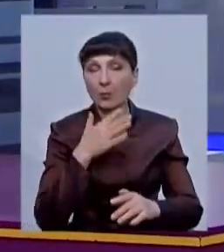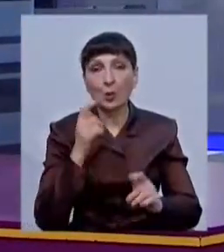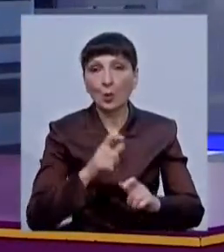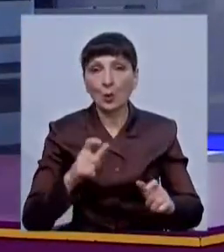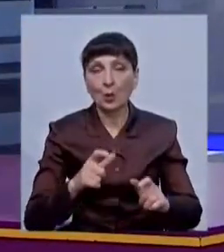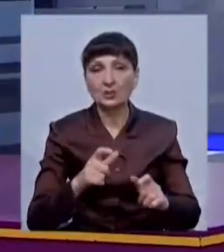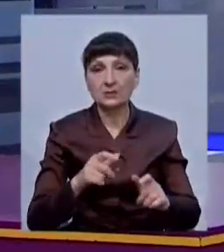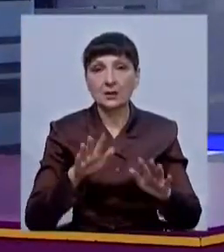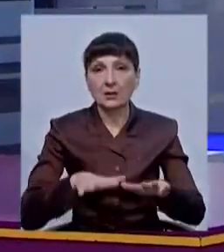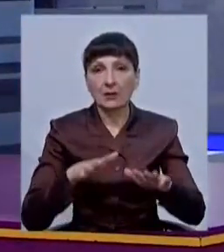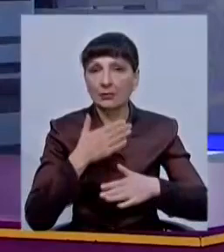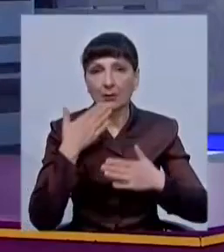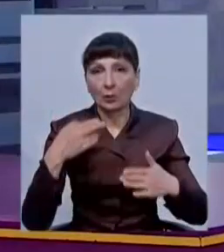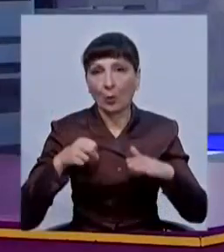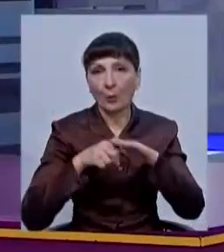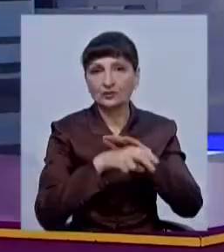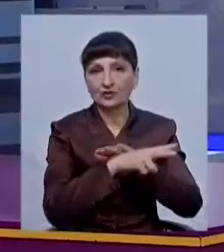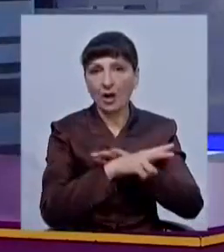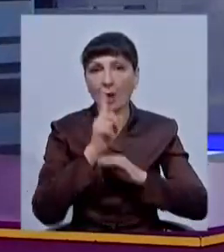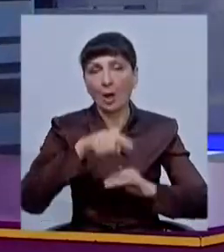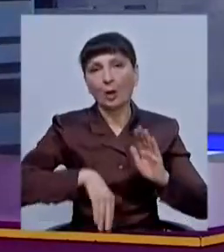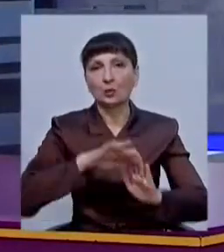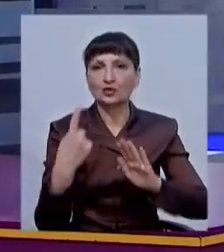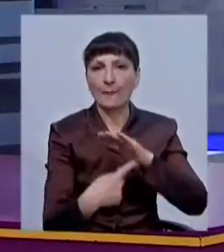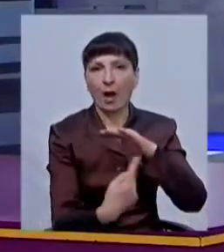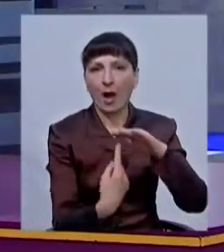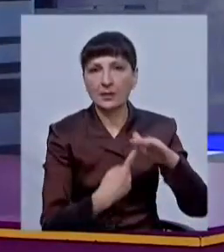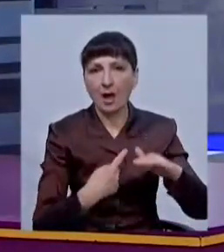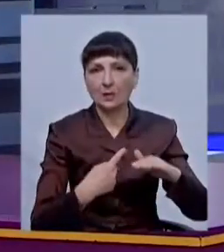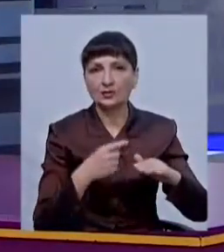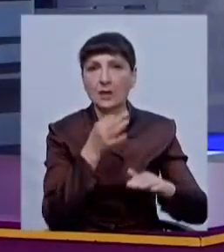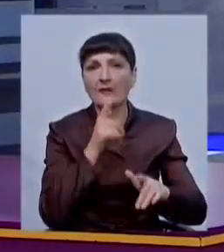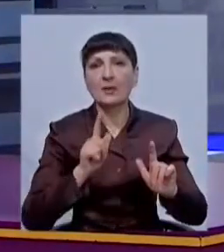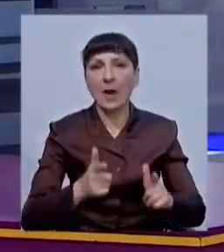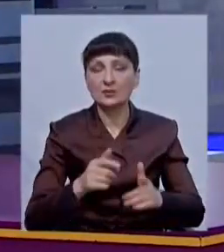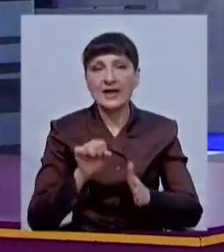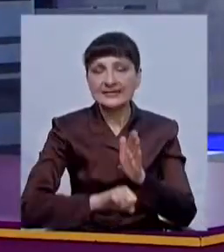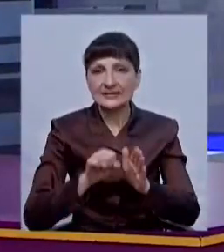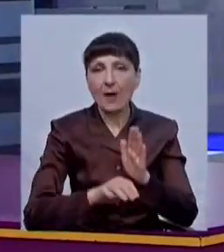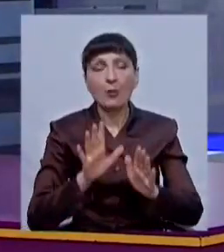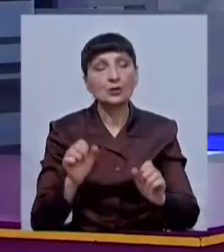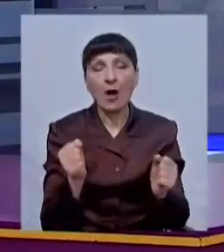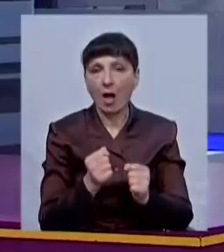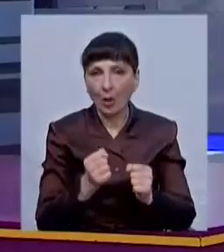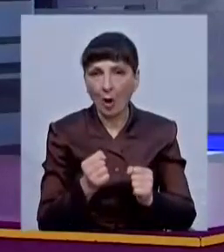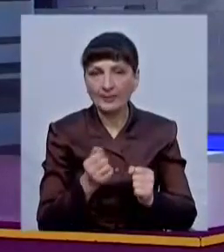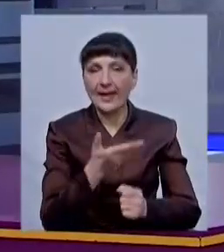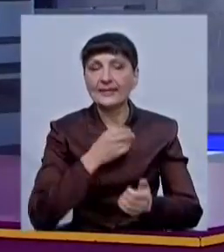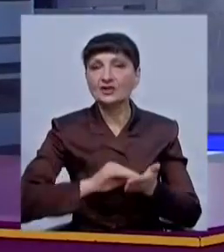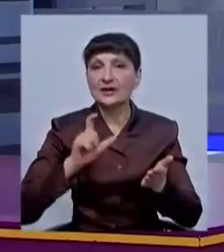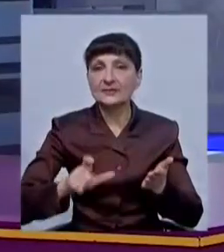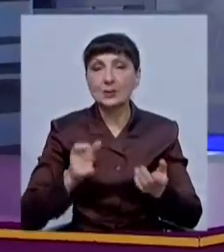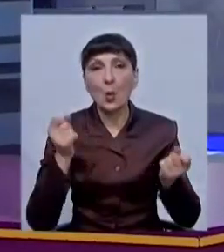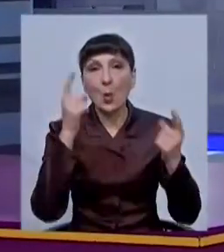не задерживаются там надолго, предпочитая бродячий образ жизни. Зима тем временем обещает быть холодной, и мои коллеги